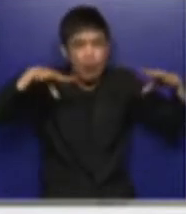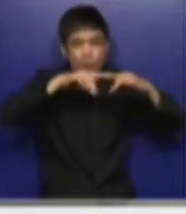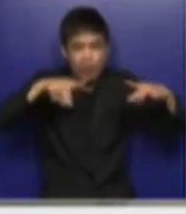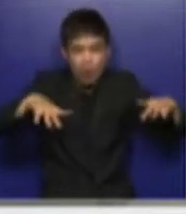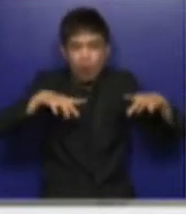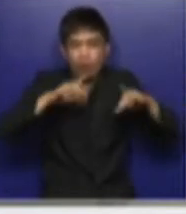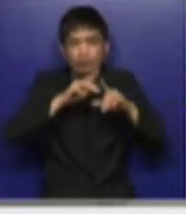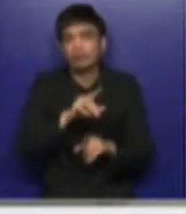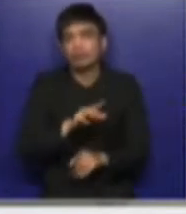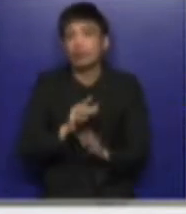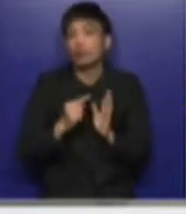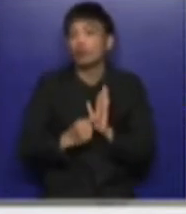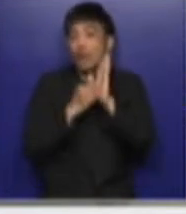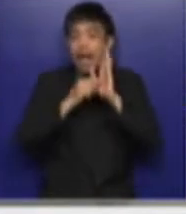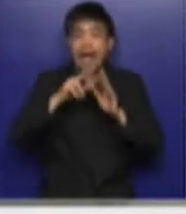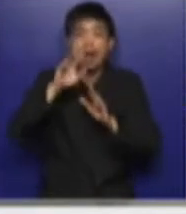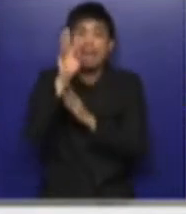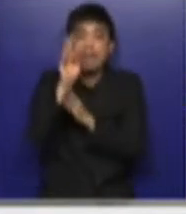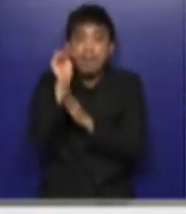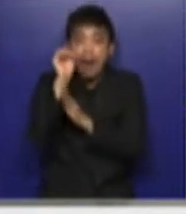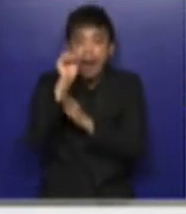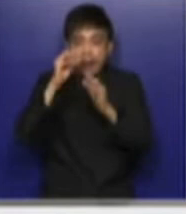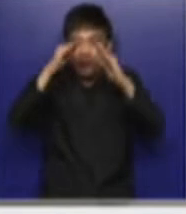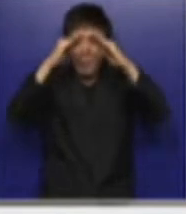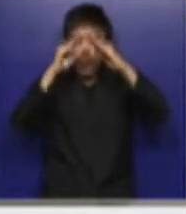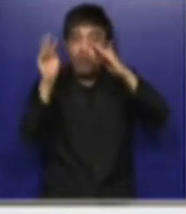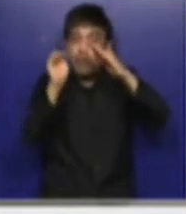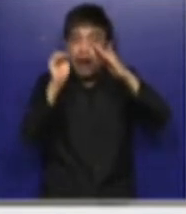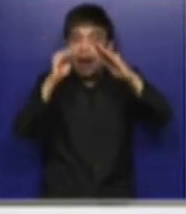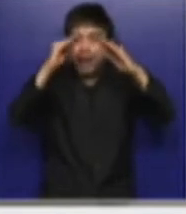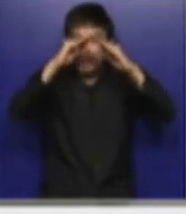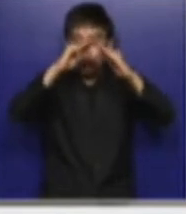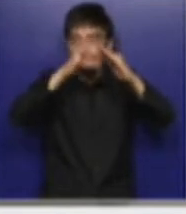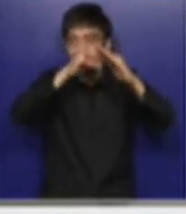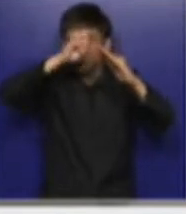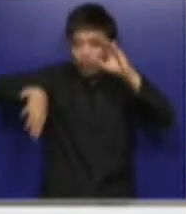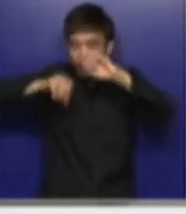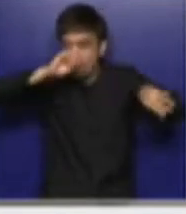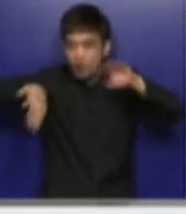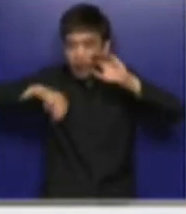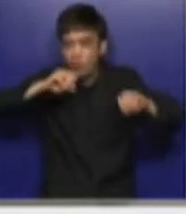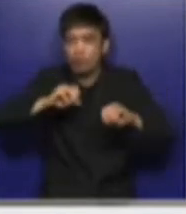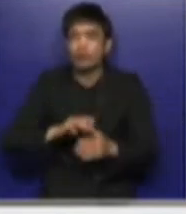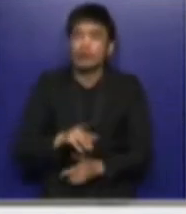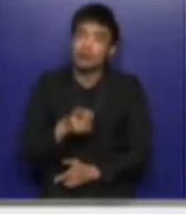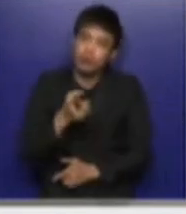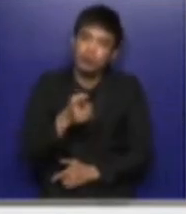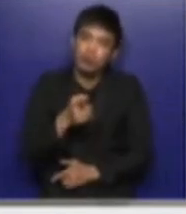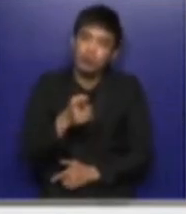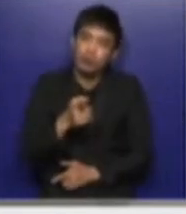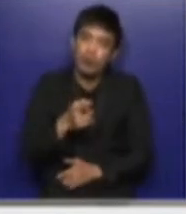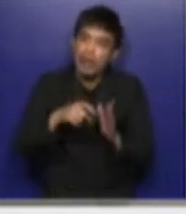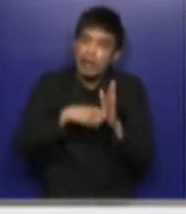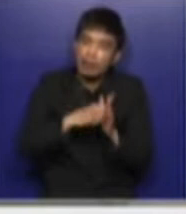รือการรื้ออาคารไม้ที่มีอายุกว่า100ปีโดยหน่วยงานรัฐด้วยกันเองด้วยนะคะสิ่งนี้ที่เกิดขึ้นนะคะเป็นเพราะการอนุรักษ์ของไทยไม่